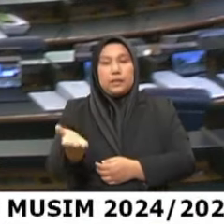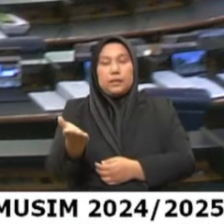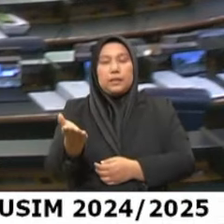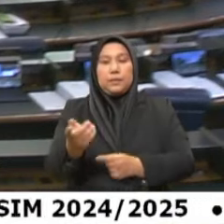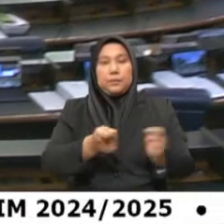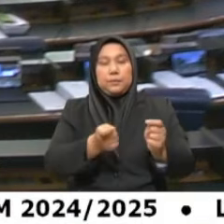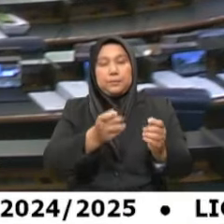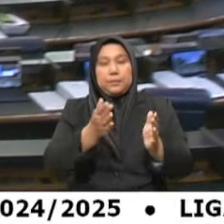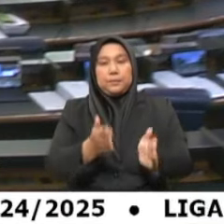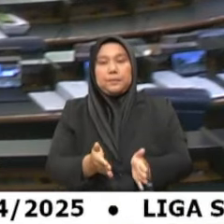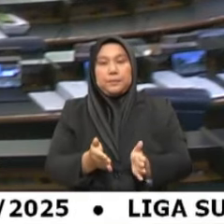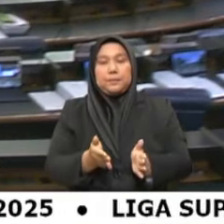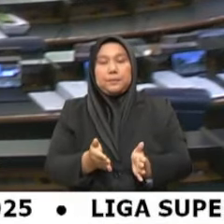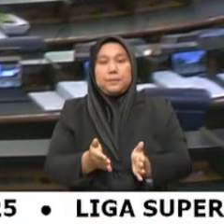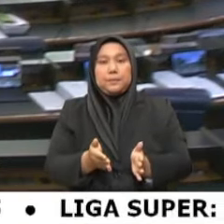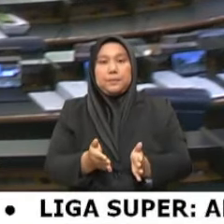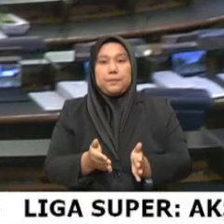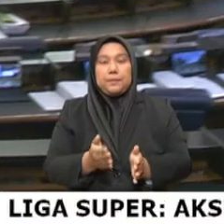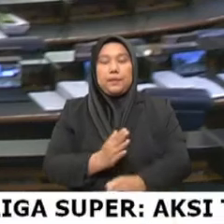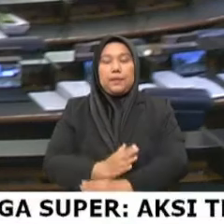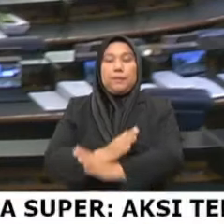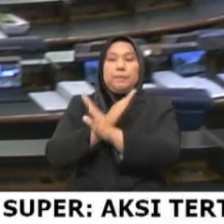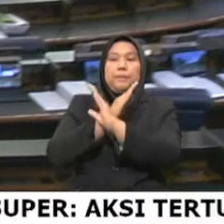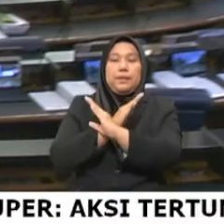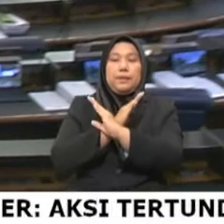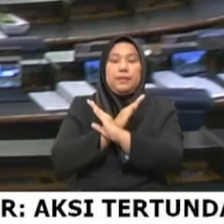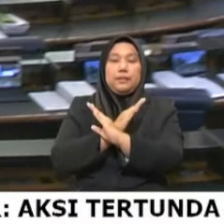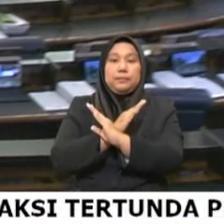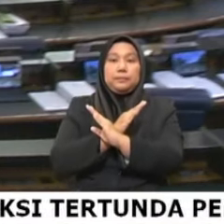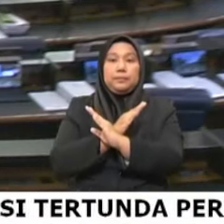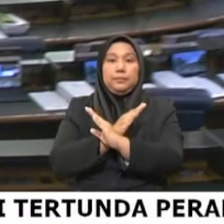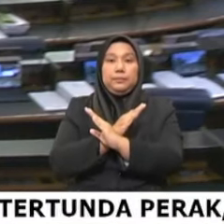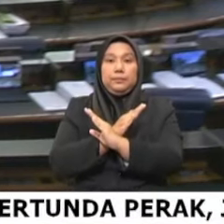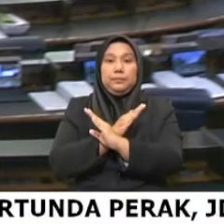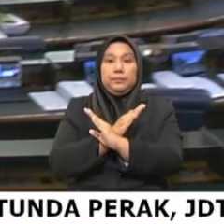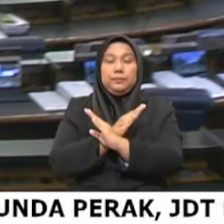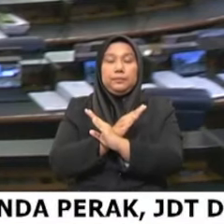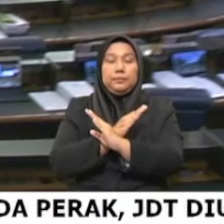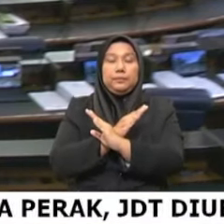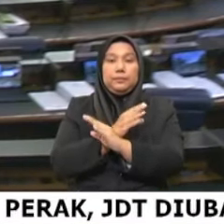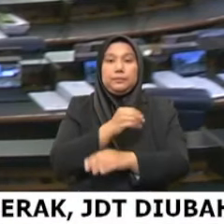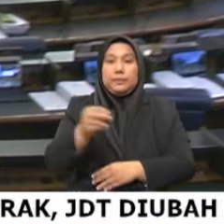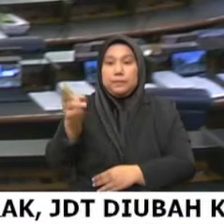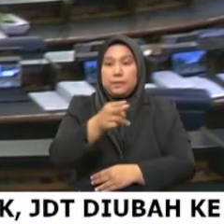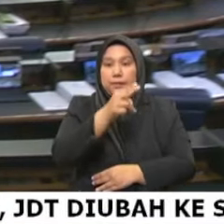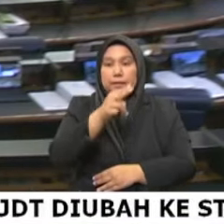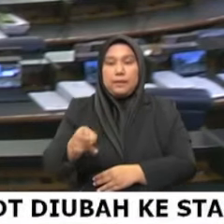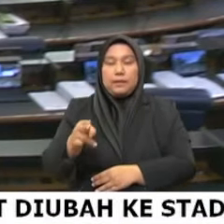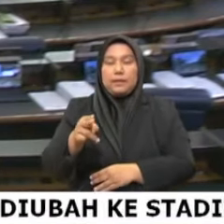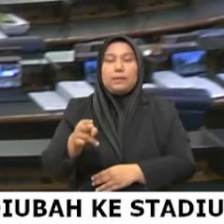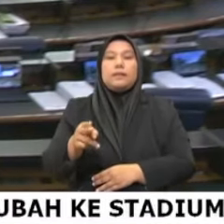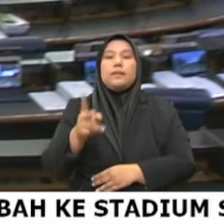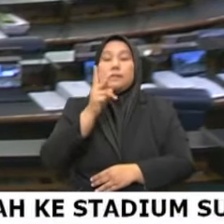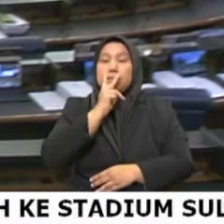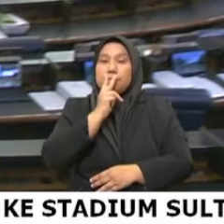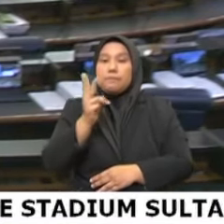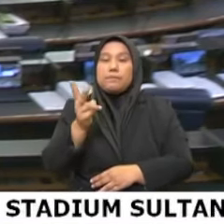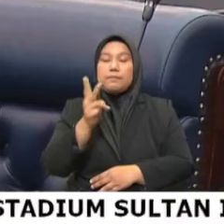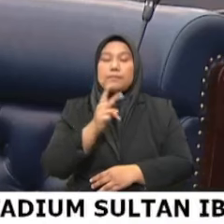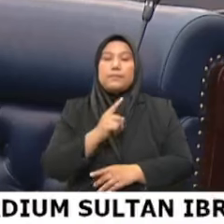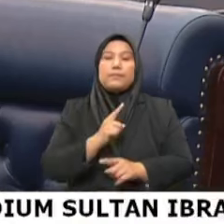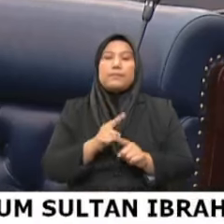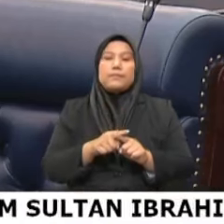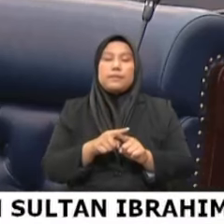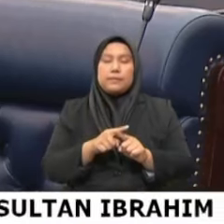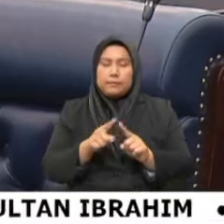untuk menghalang, kalau boleh mengharamkan mereka daripada rokok. Tapi tentu